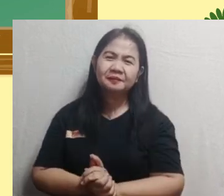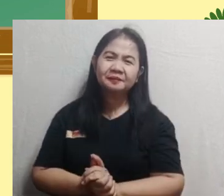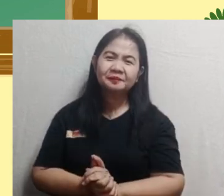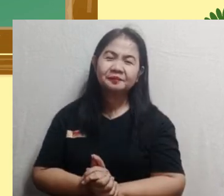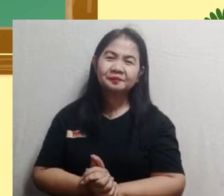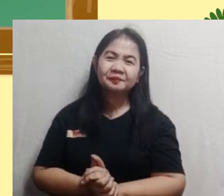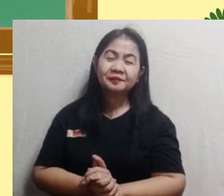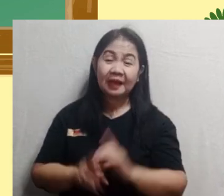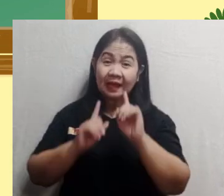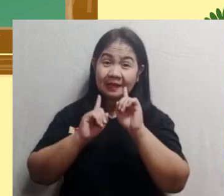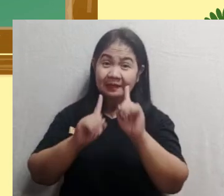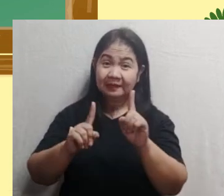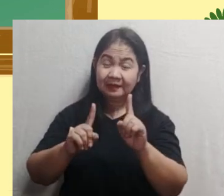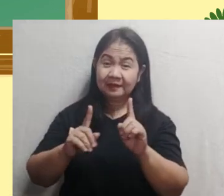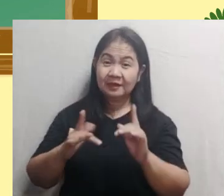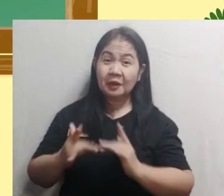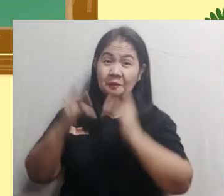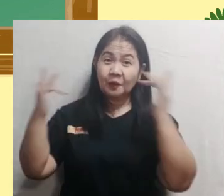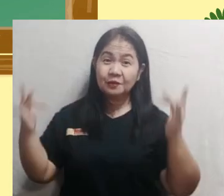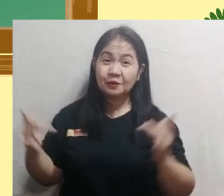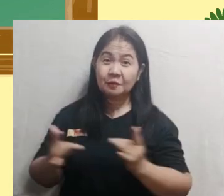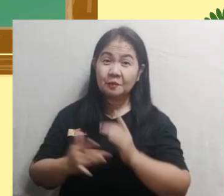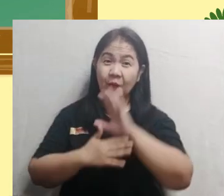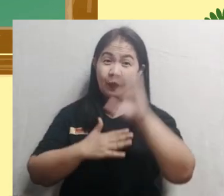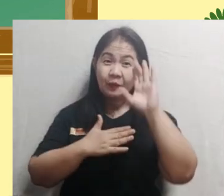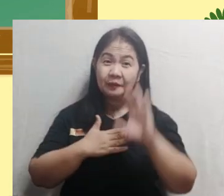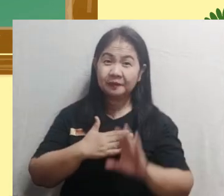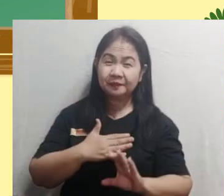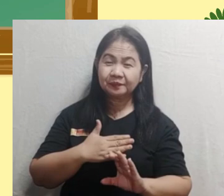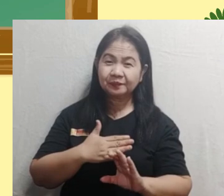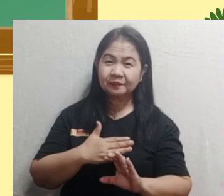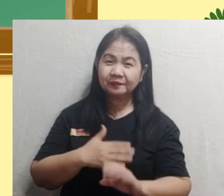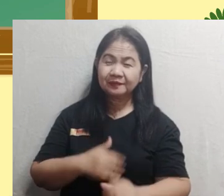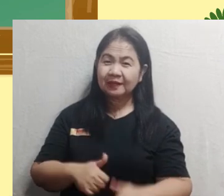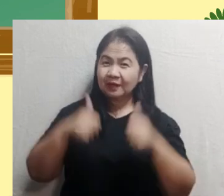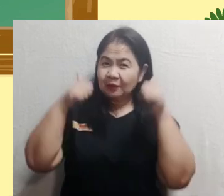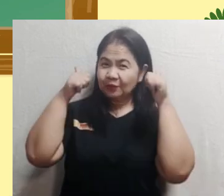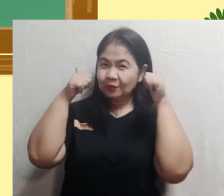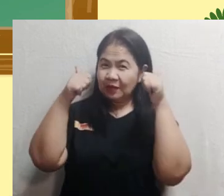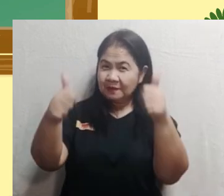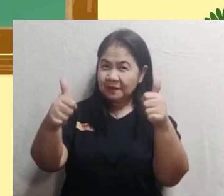Ang sagot ay pusong buo! 2 thumbs up para sa'yo!